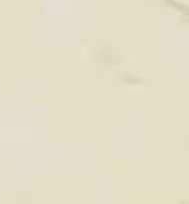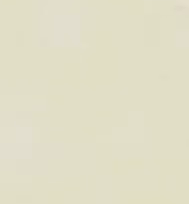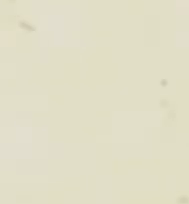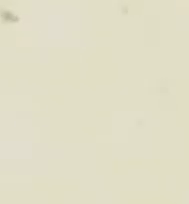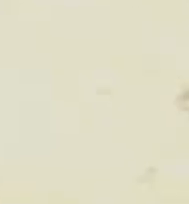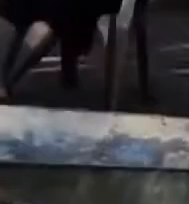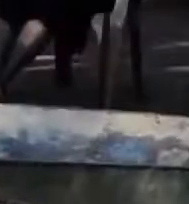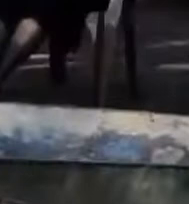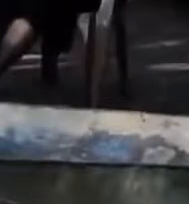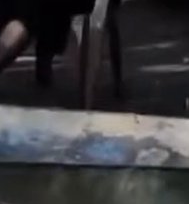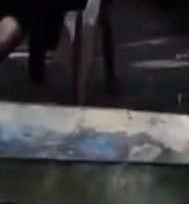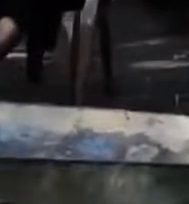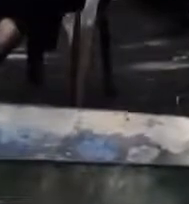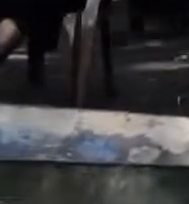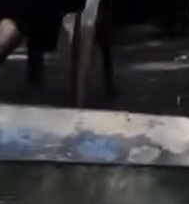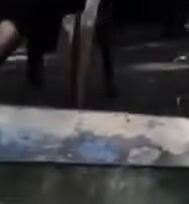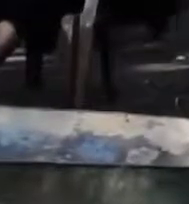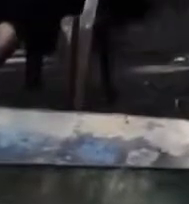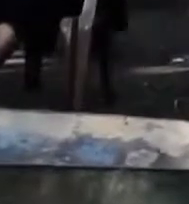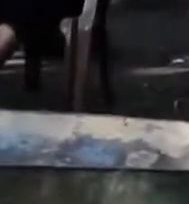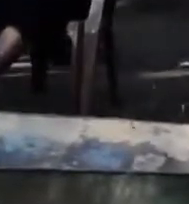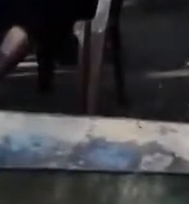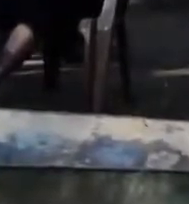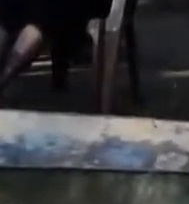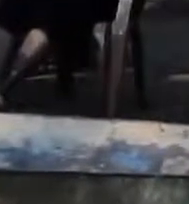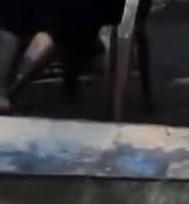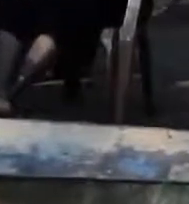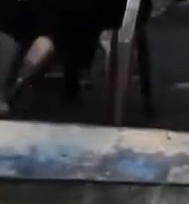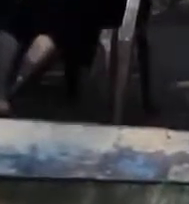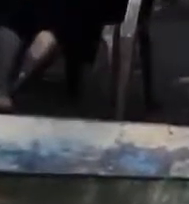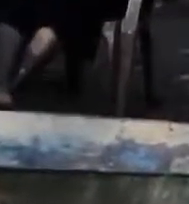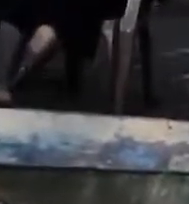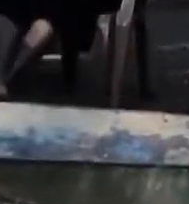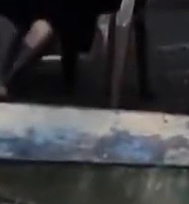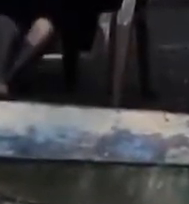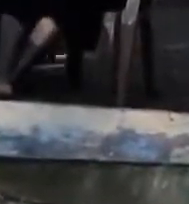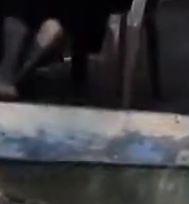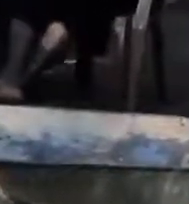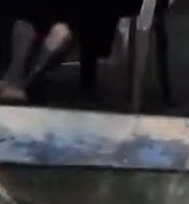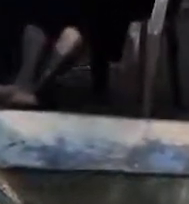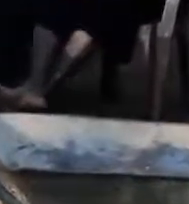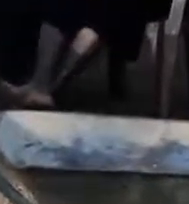eneo la tukio. Mwili wa mwenda zake umehifadhiwa katika chumba cha kuhifadhi maiti cha